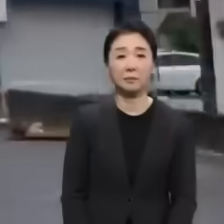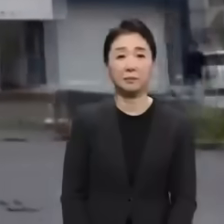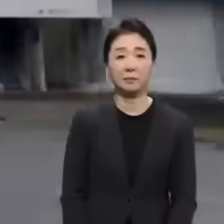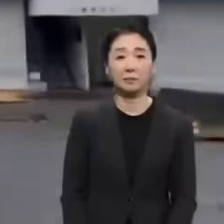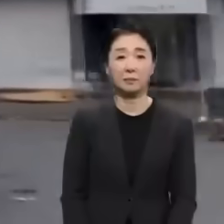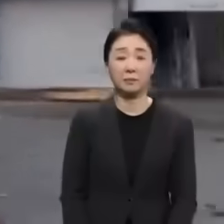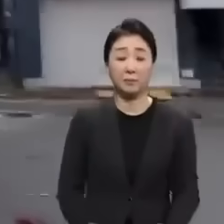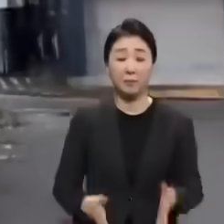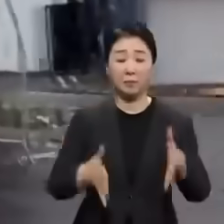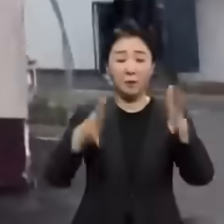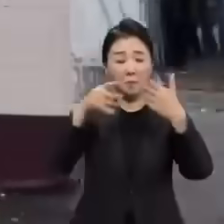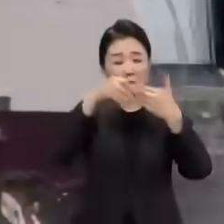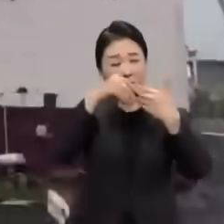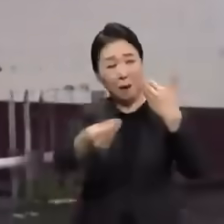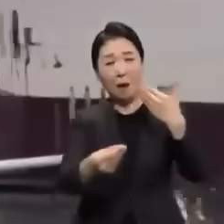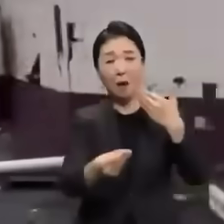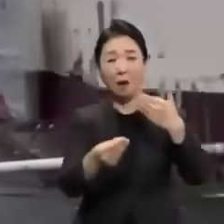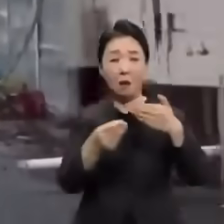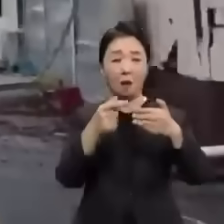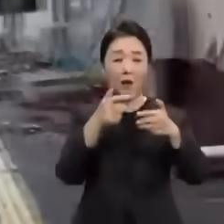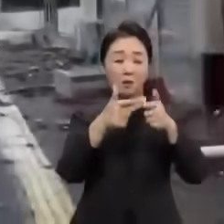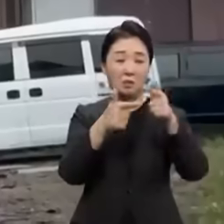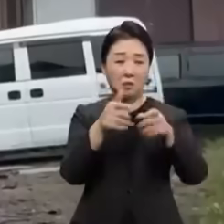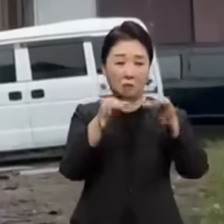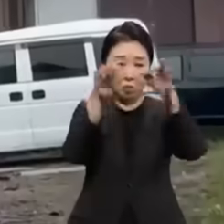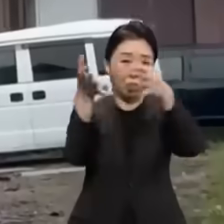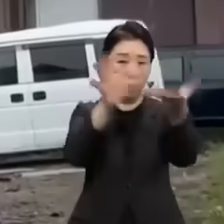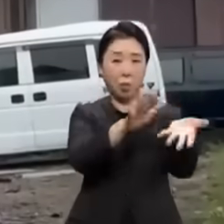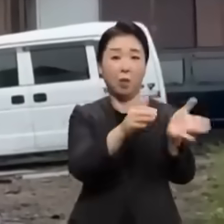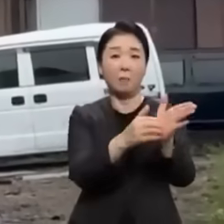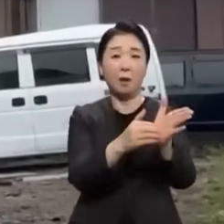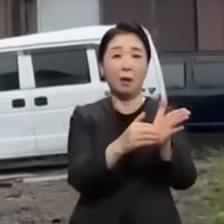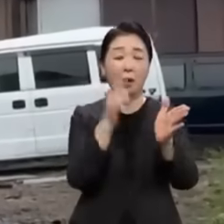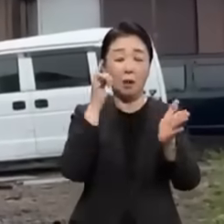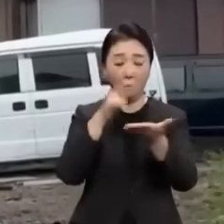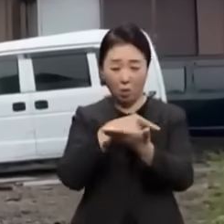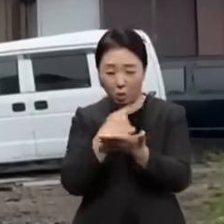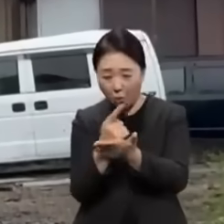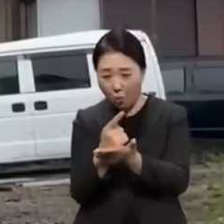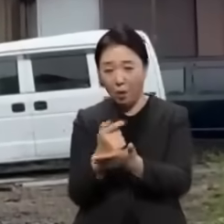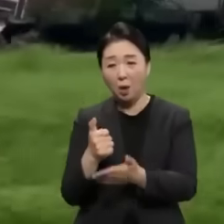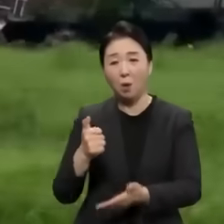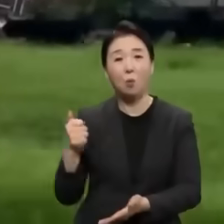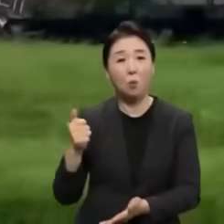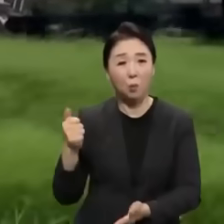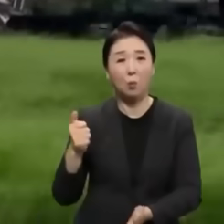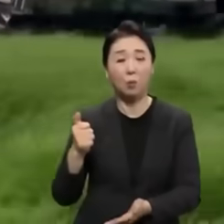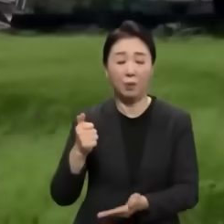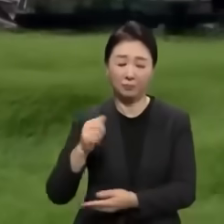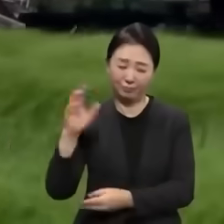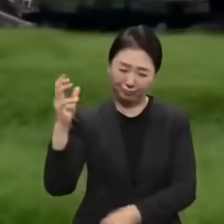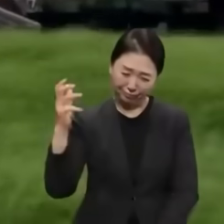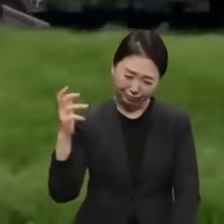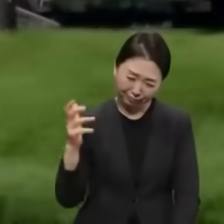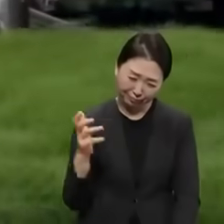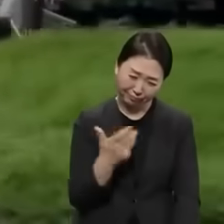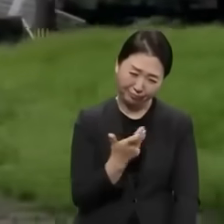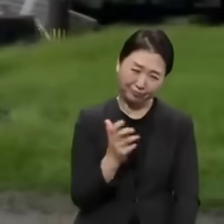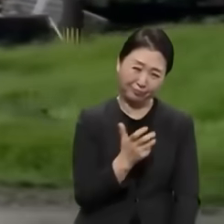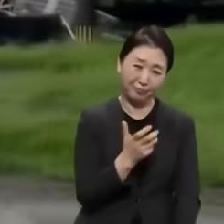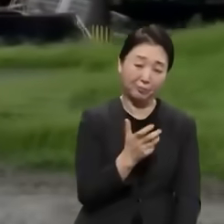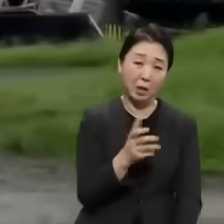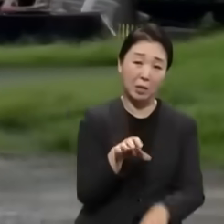건물 벽면이 뜯기고 전봇대가 쓰러졌습니다. 초당 약 50m의 돌풍을 몰고 온 태풍 산산의 위력은 이동